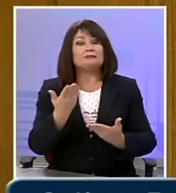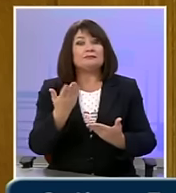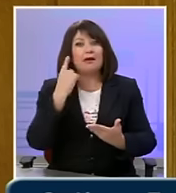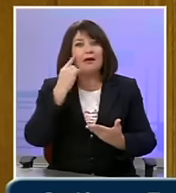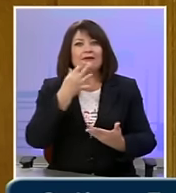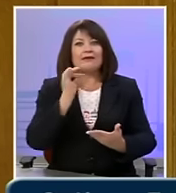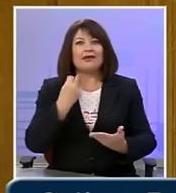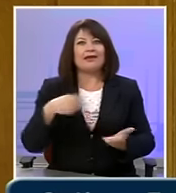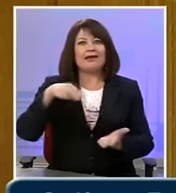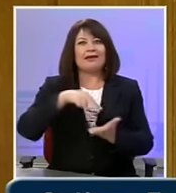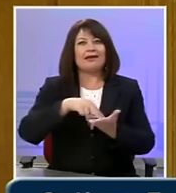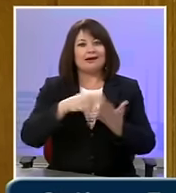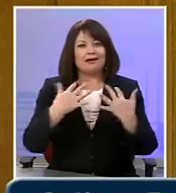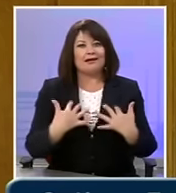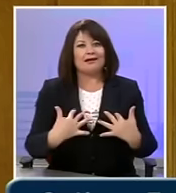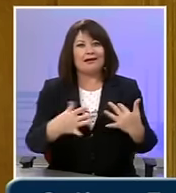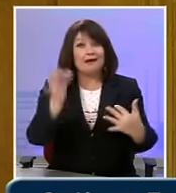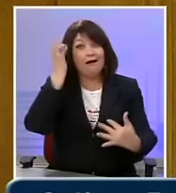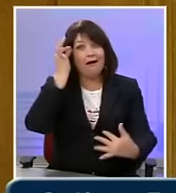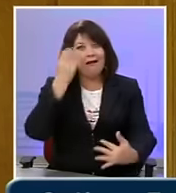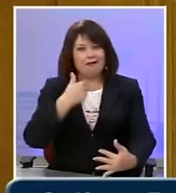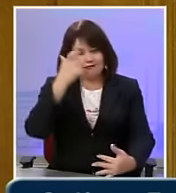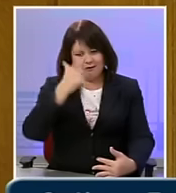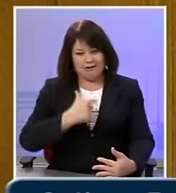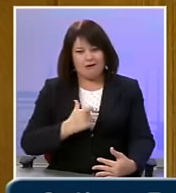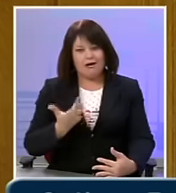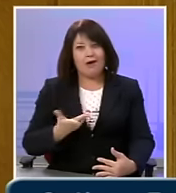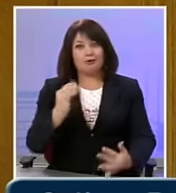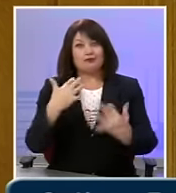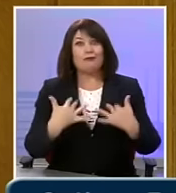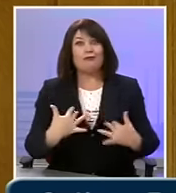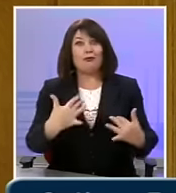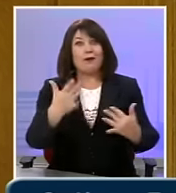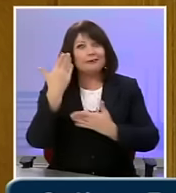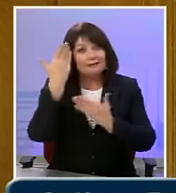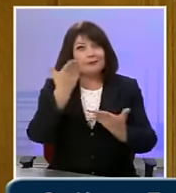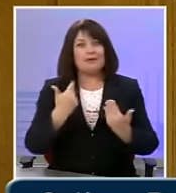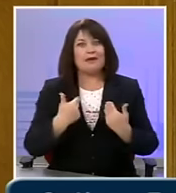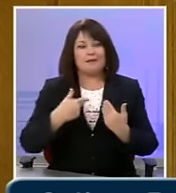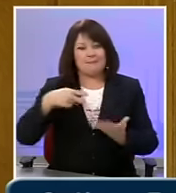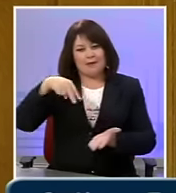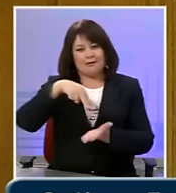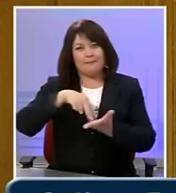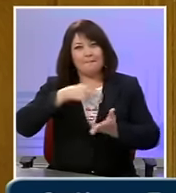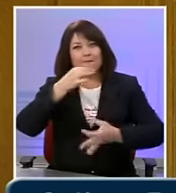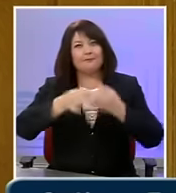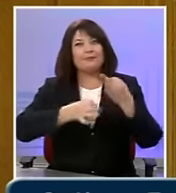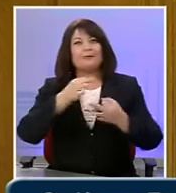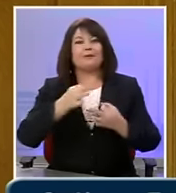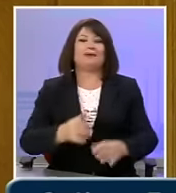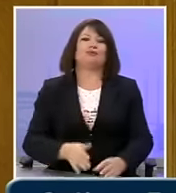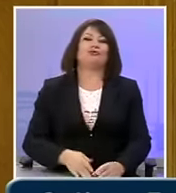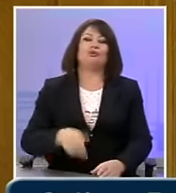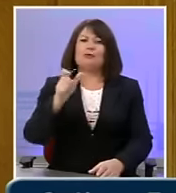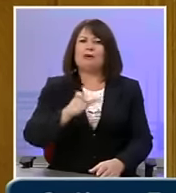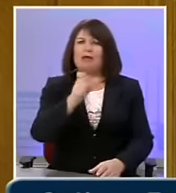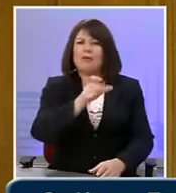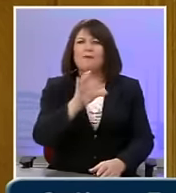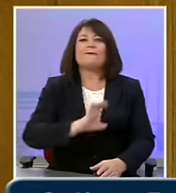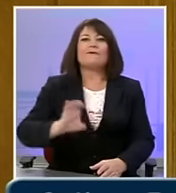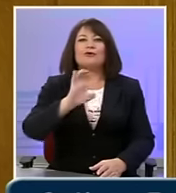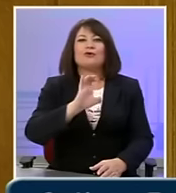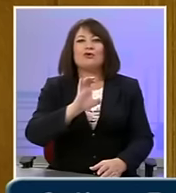να εκφραστώ, να πάρω το λόγο εδώ, μπροστά στη Βουλή. Για κάθε Ευρωπαίο, το Κοινοβούλιο της